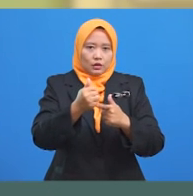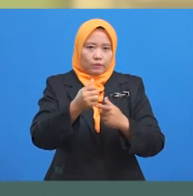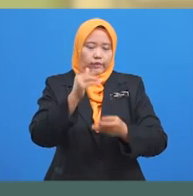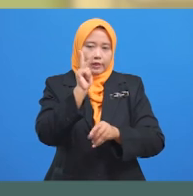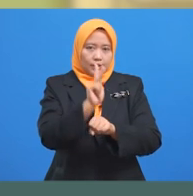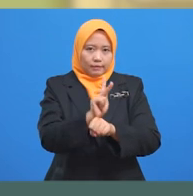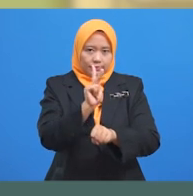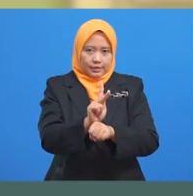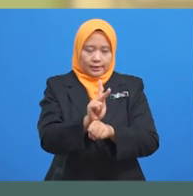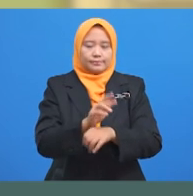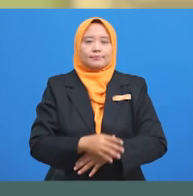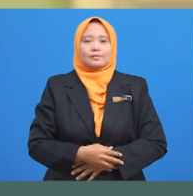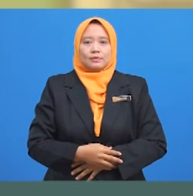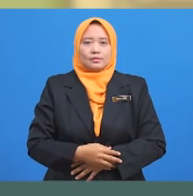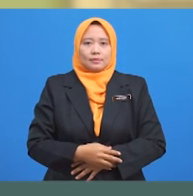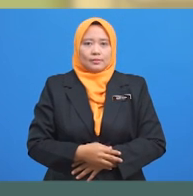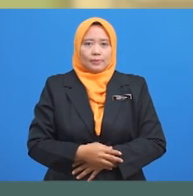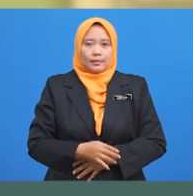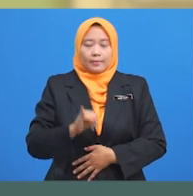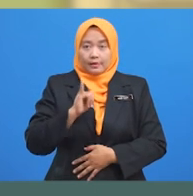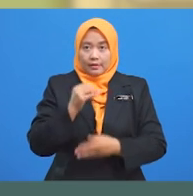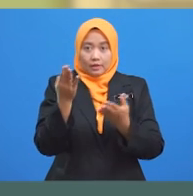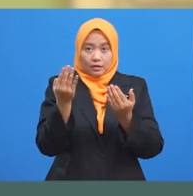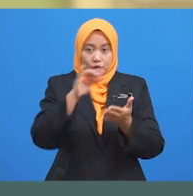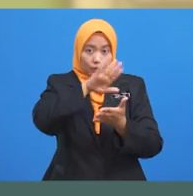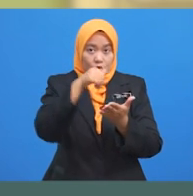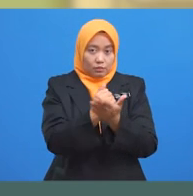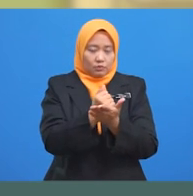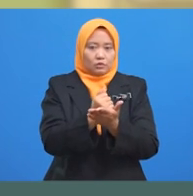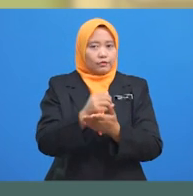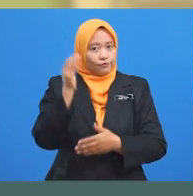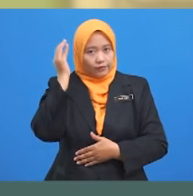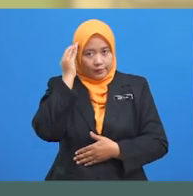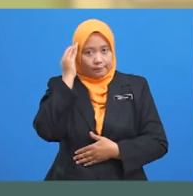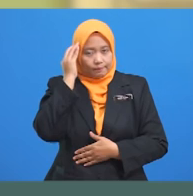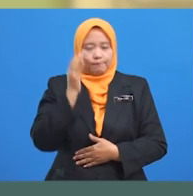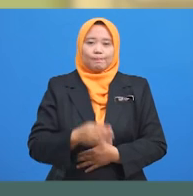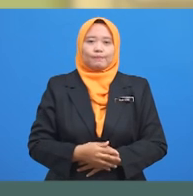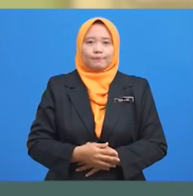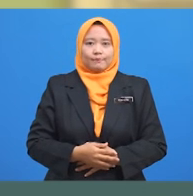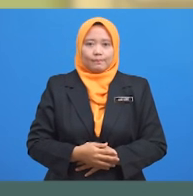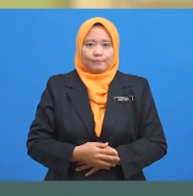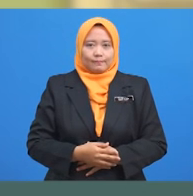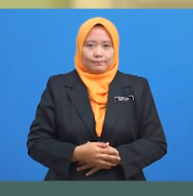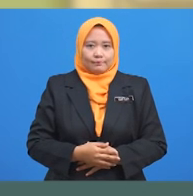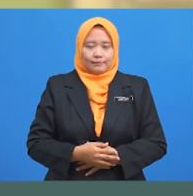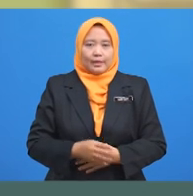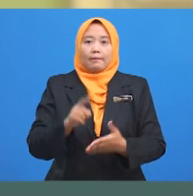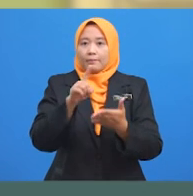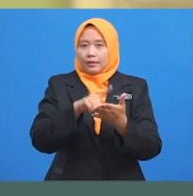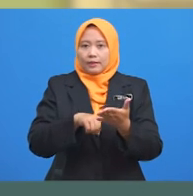Baiklah, saya harap anda faham penjelasan mengenai faktor pengeluaran tadi yang juga disebutkan sebagai